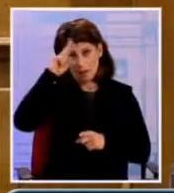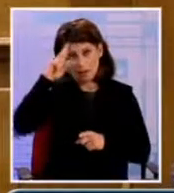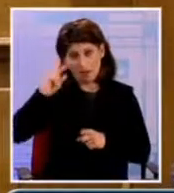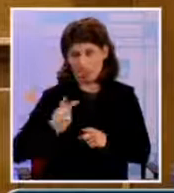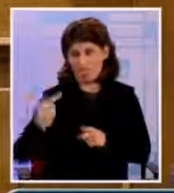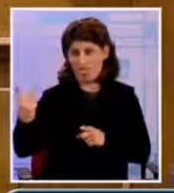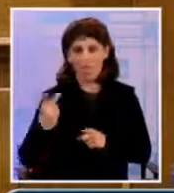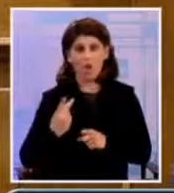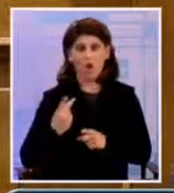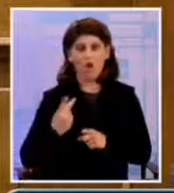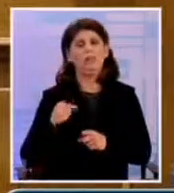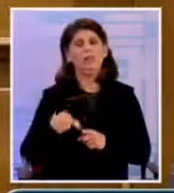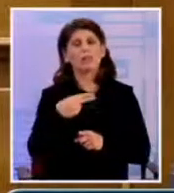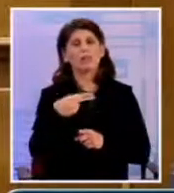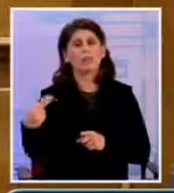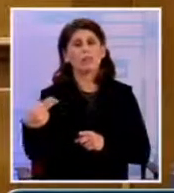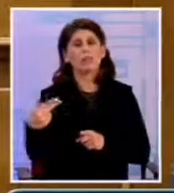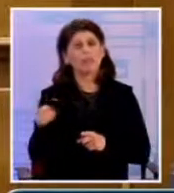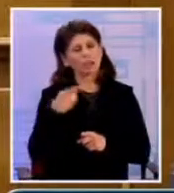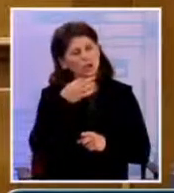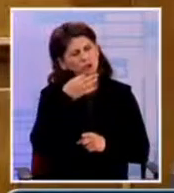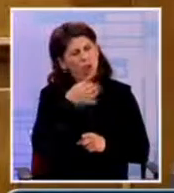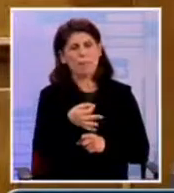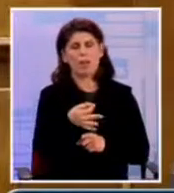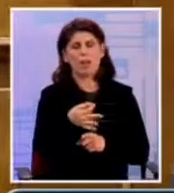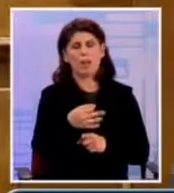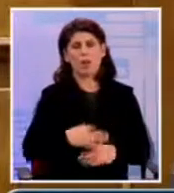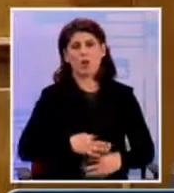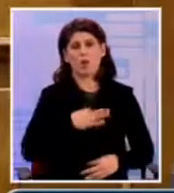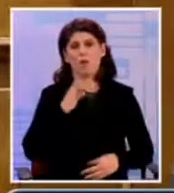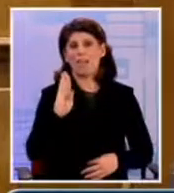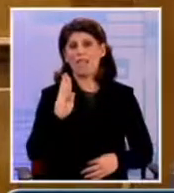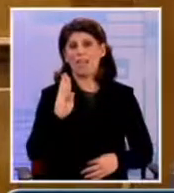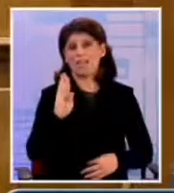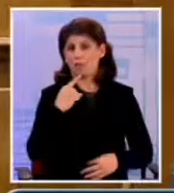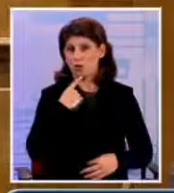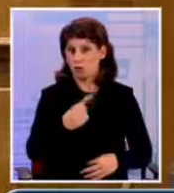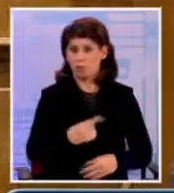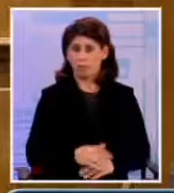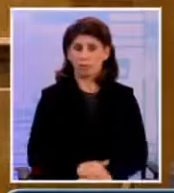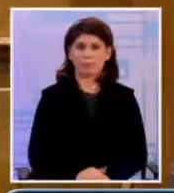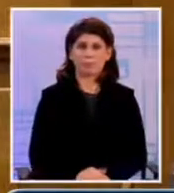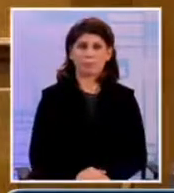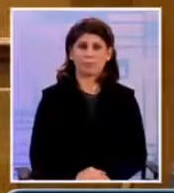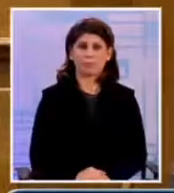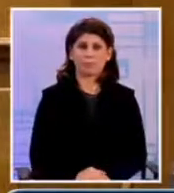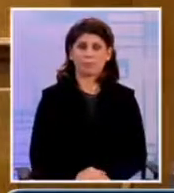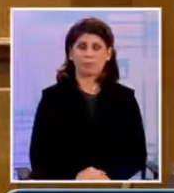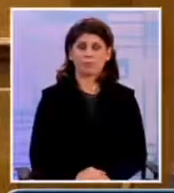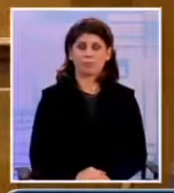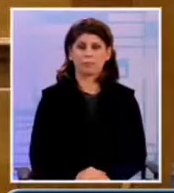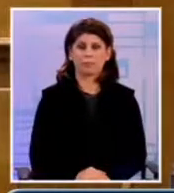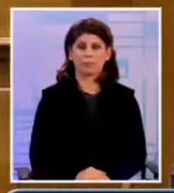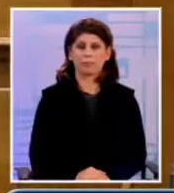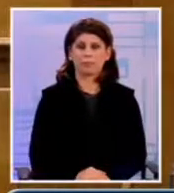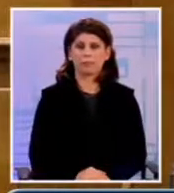μπαίνει το θέμα, αγαπητοί συνάδελφοι, το επενύχθηκε ο κύριος Βενιζέλος, δεν τον αδικό.